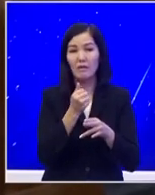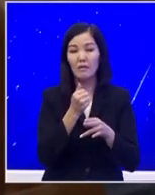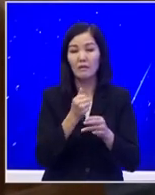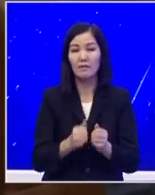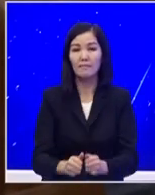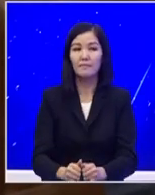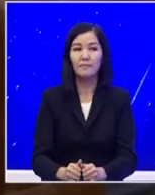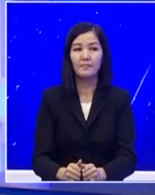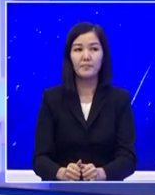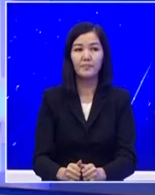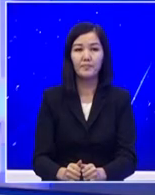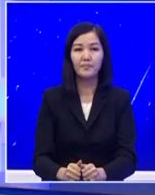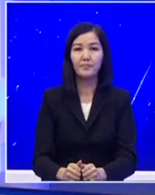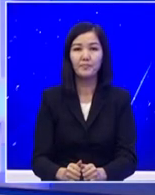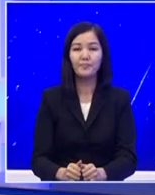Рахмет.